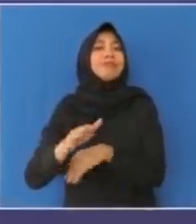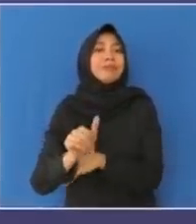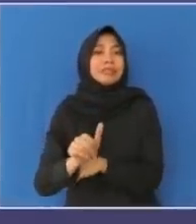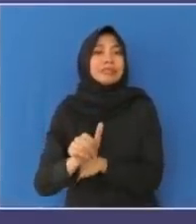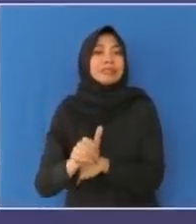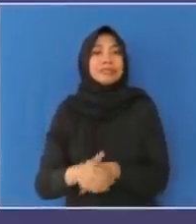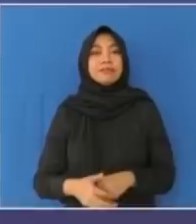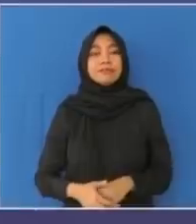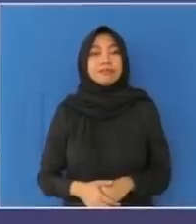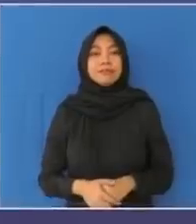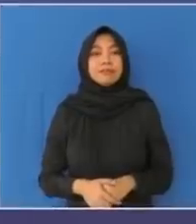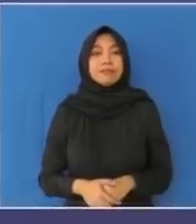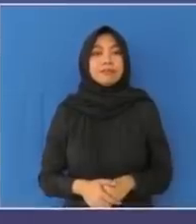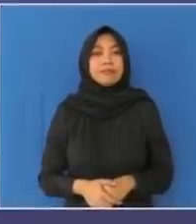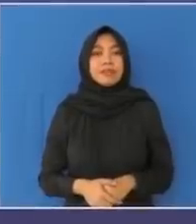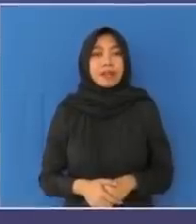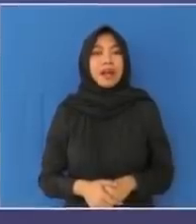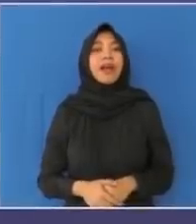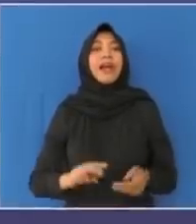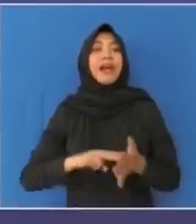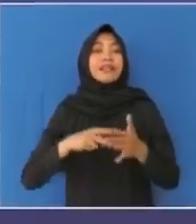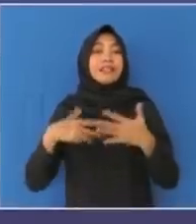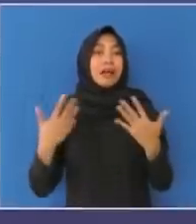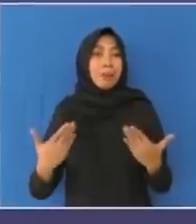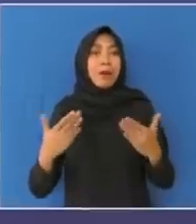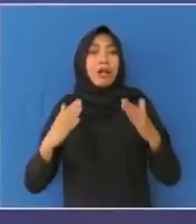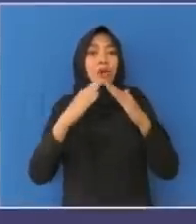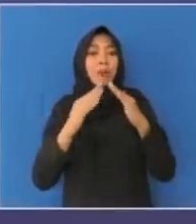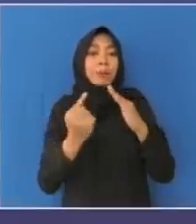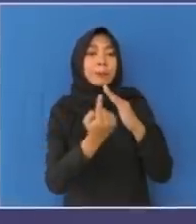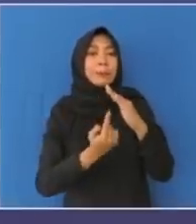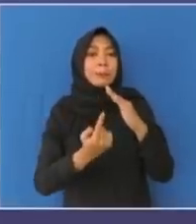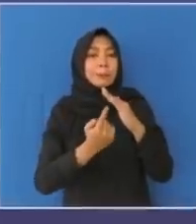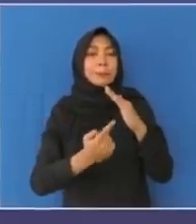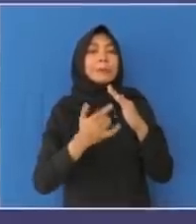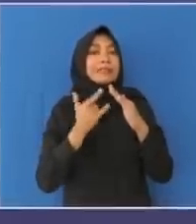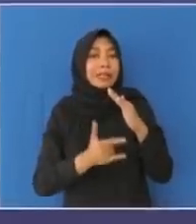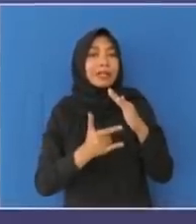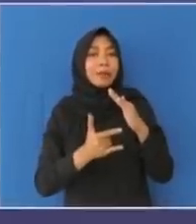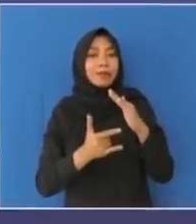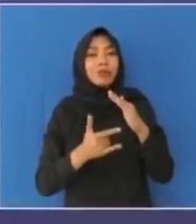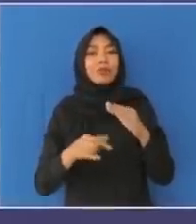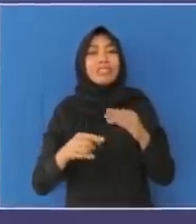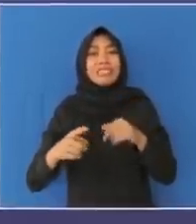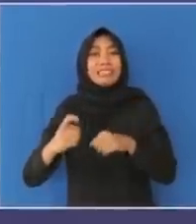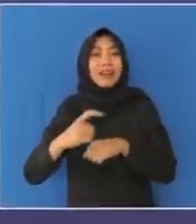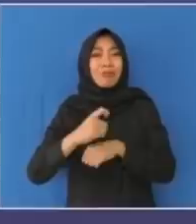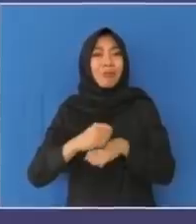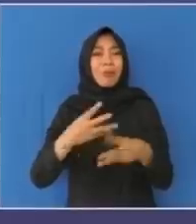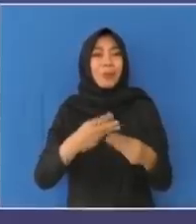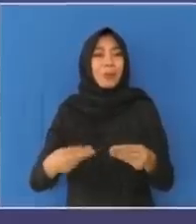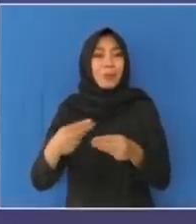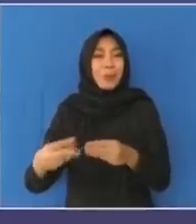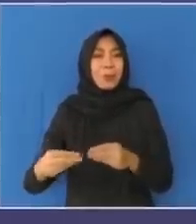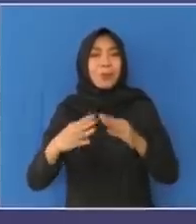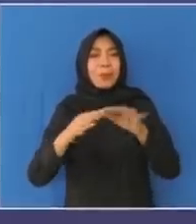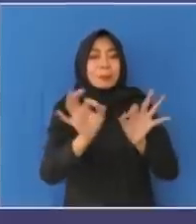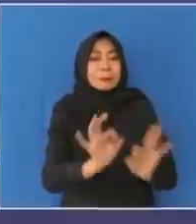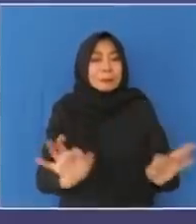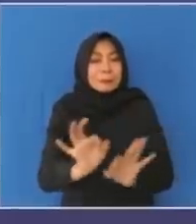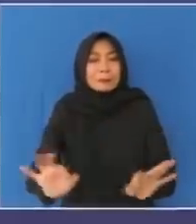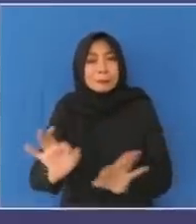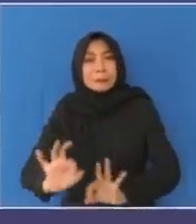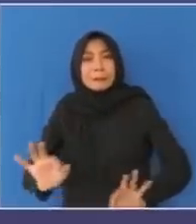Oleh karena itu berada di rumah dan berantas sarang nyamuk Bersihkan